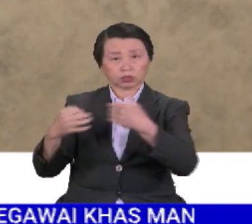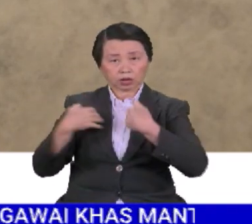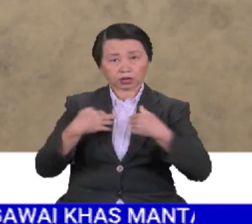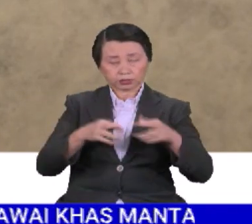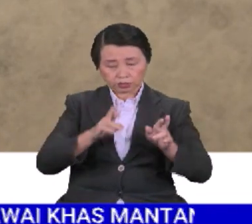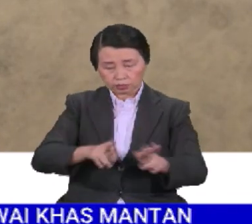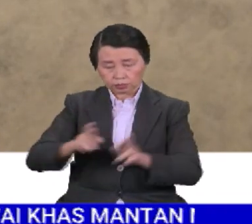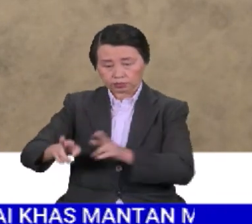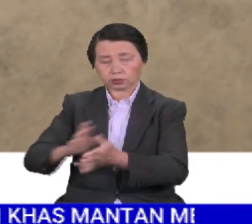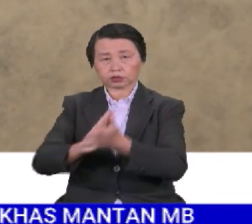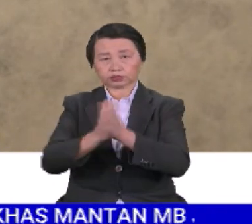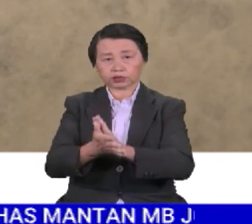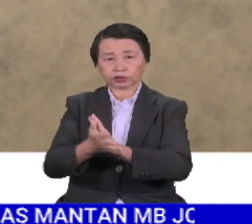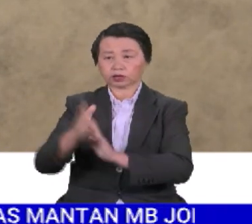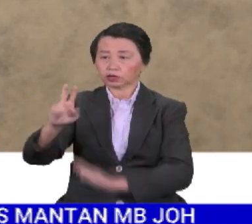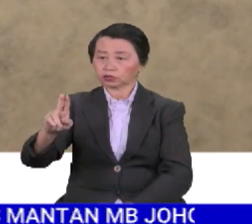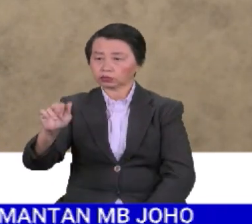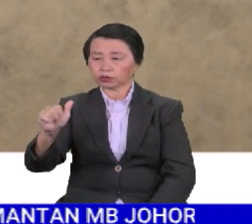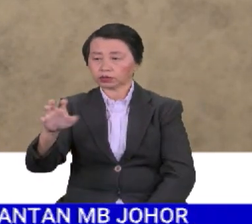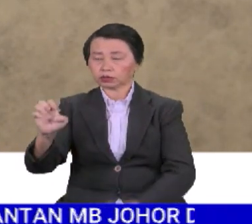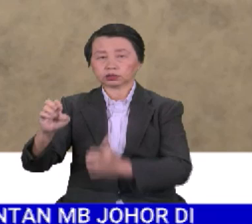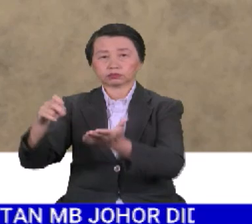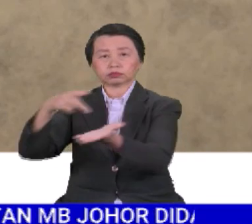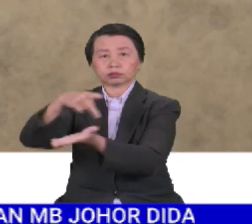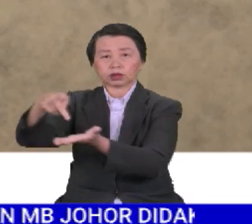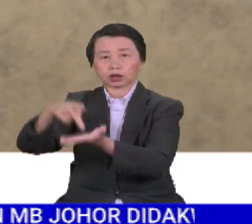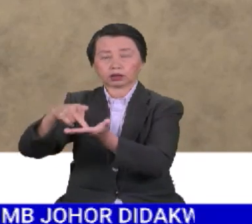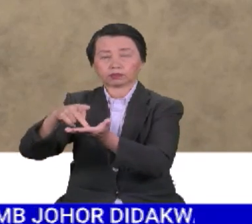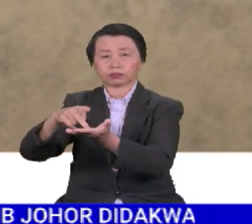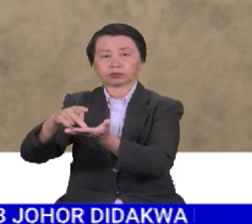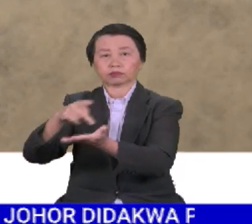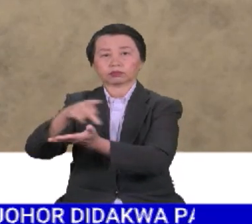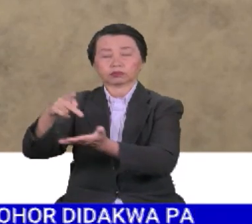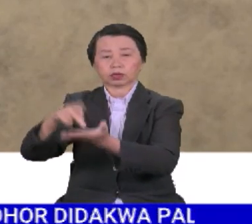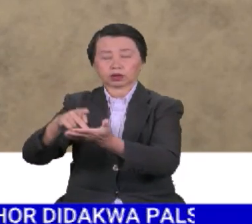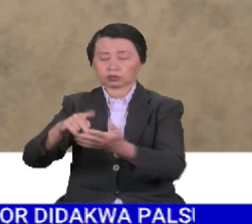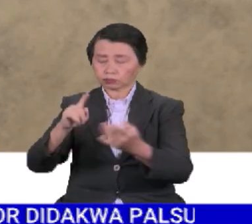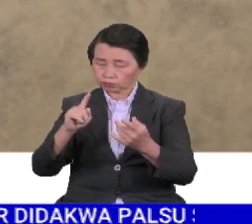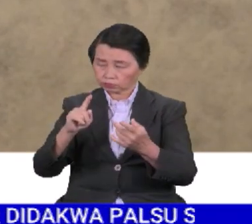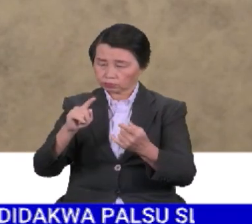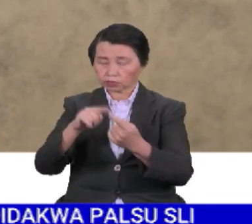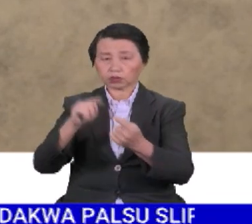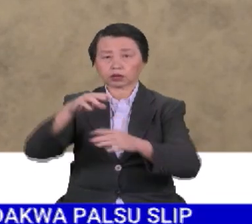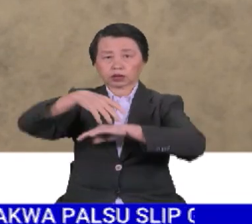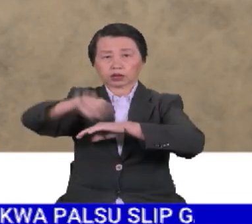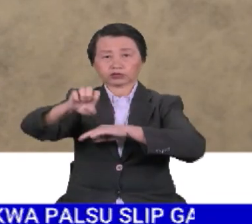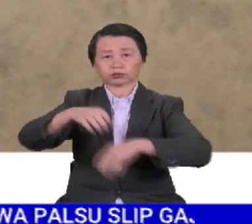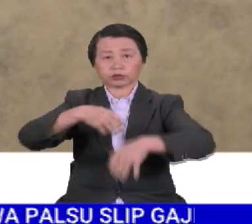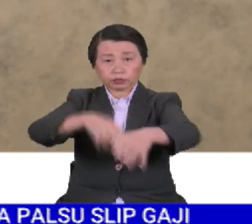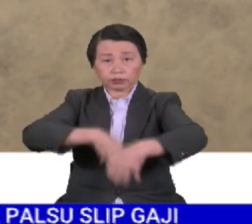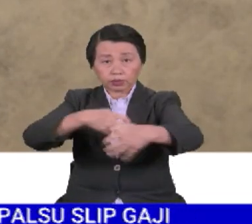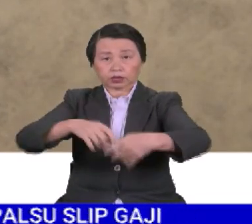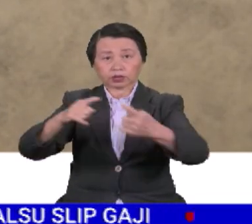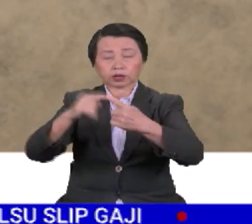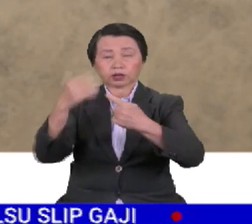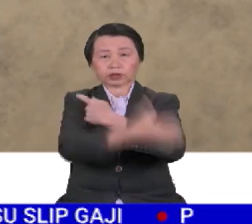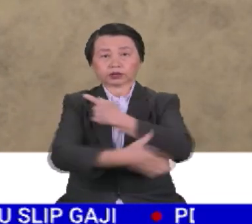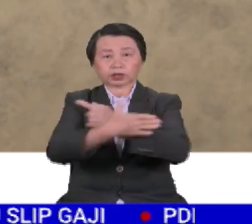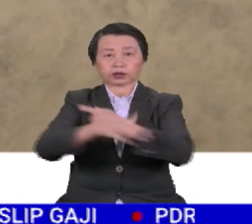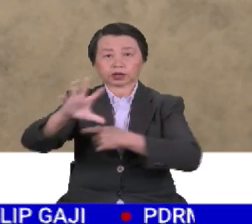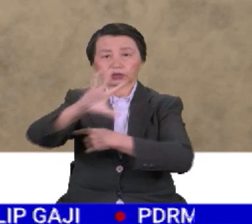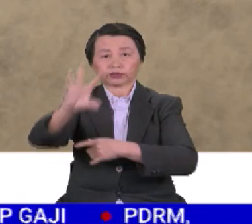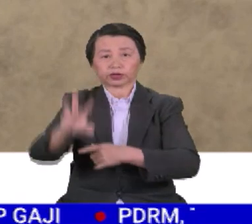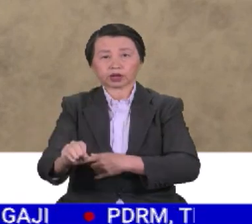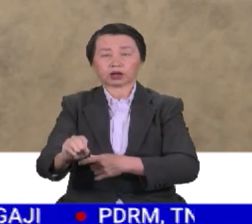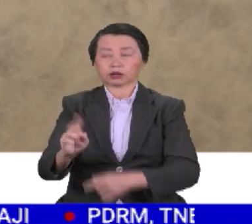perancangan untuk menjadikan UAE sebagai hub kepada ekspor pertanian ke negara-negara Afrika dan